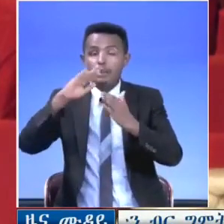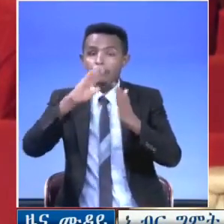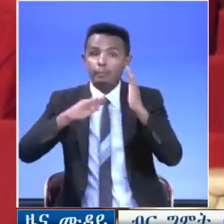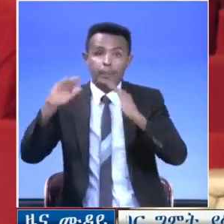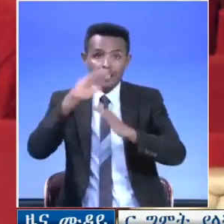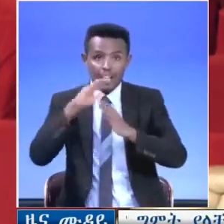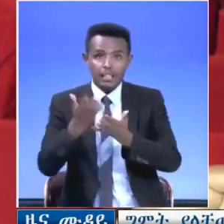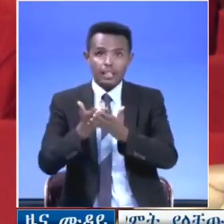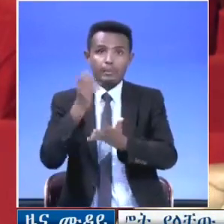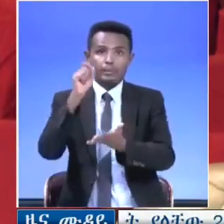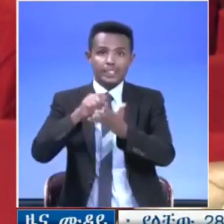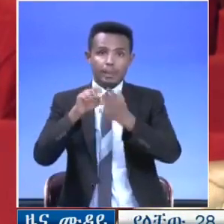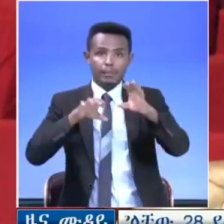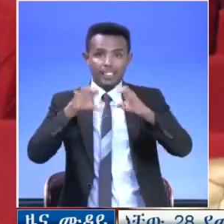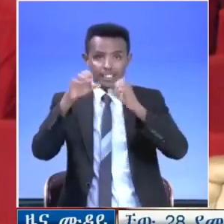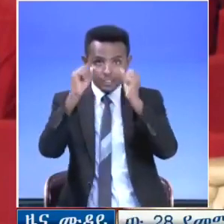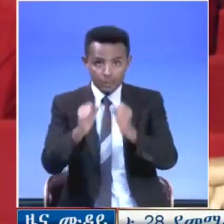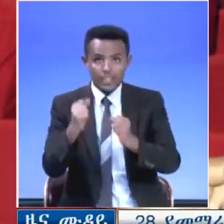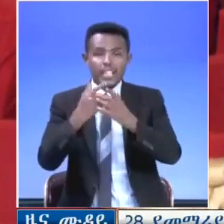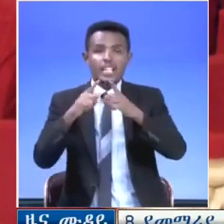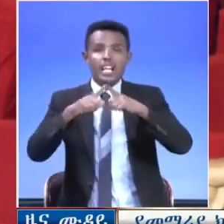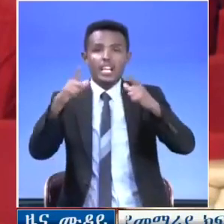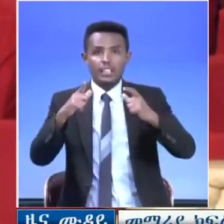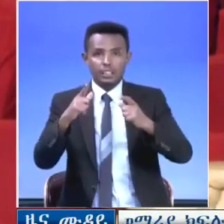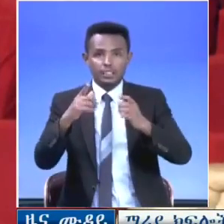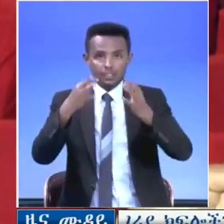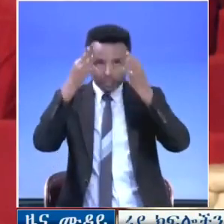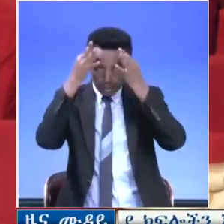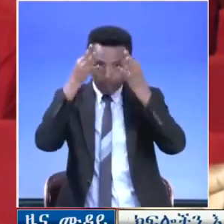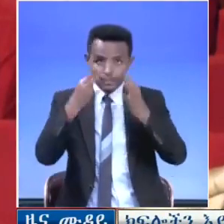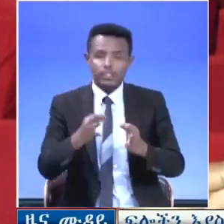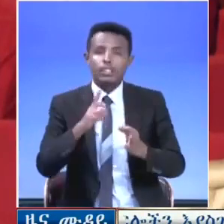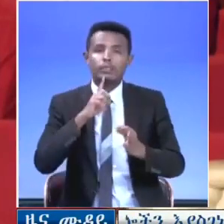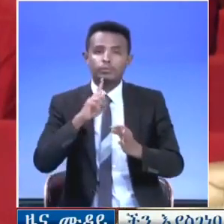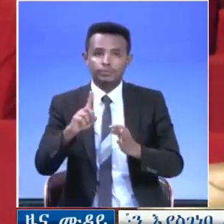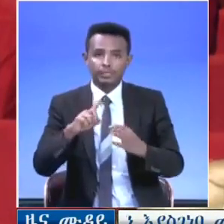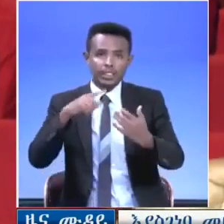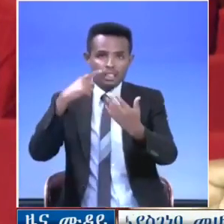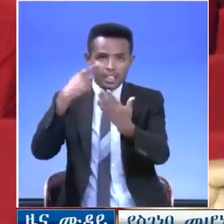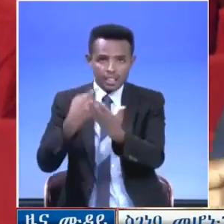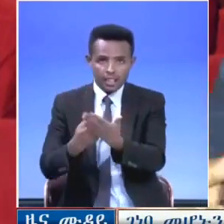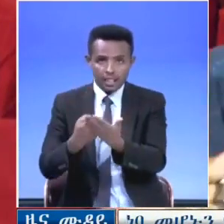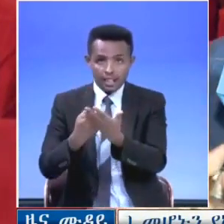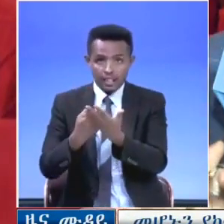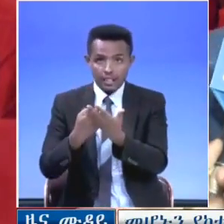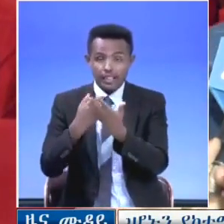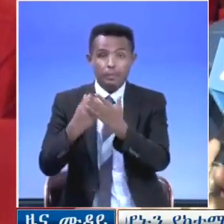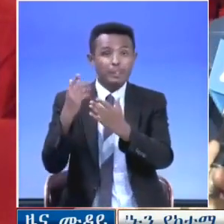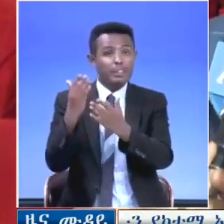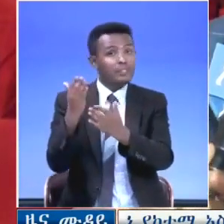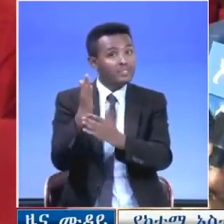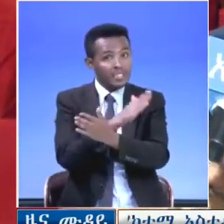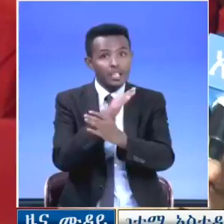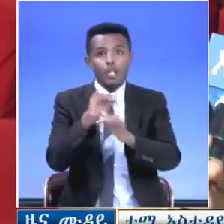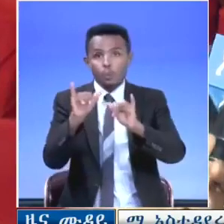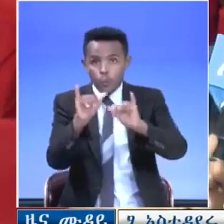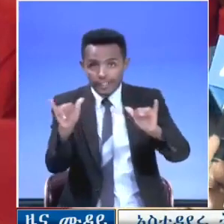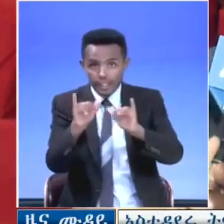ምዝገባው ማካሄድ ተችሏል። ይሄ ትልቅ እርምጃ ነው። አንደኛ ቅድም እንዳልኩ ከዚህ በፊት ወጥነት ይጎለው